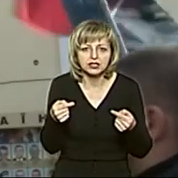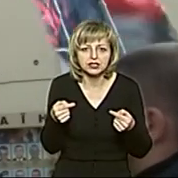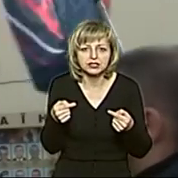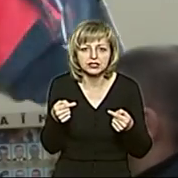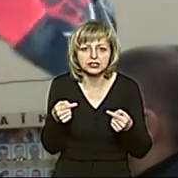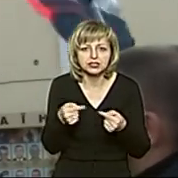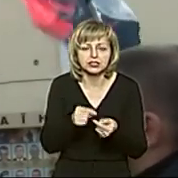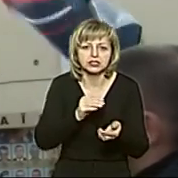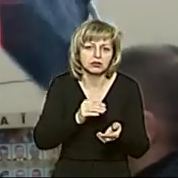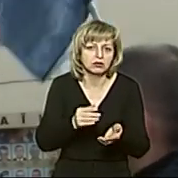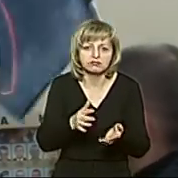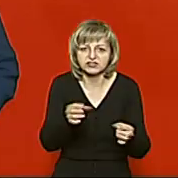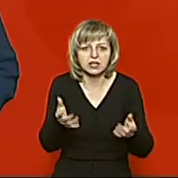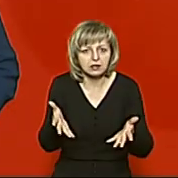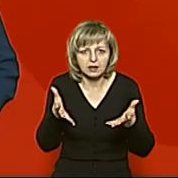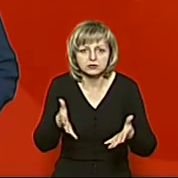ворог.